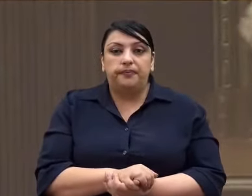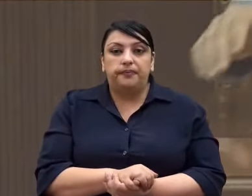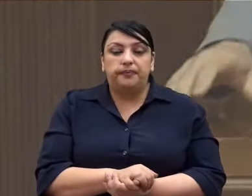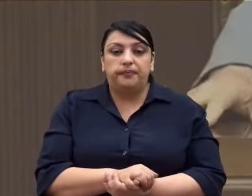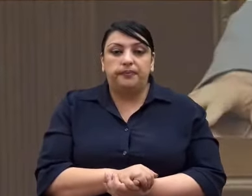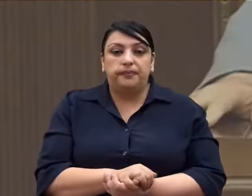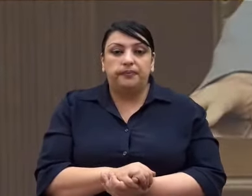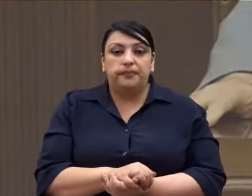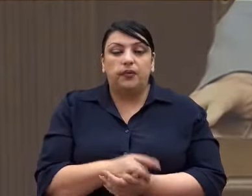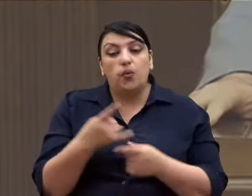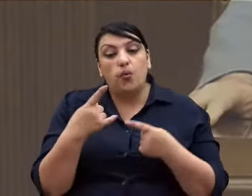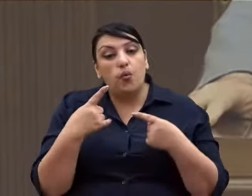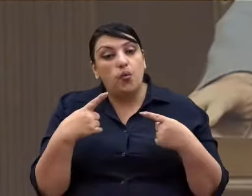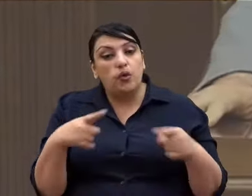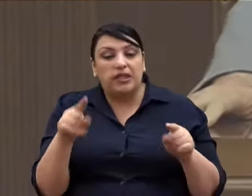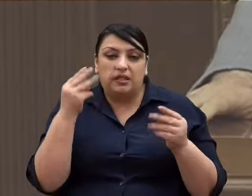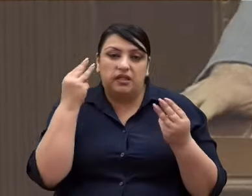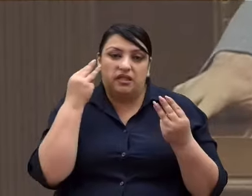Ադրբեջանը չունի։